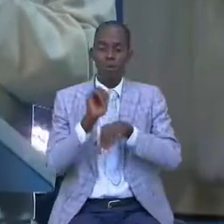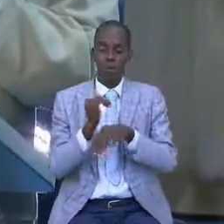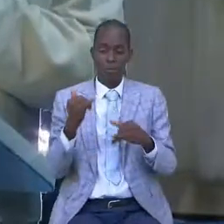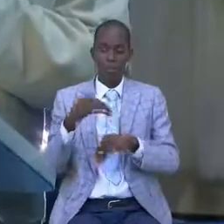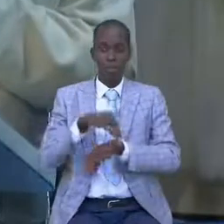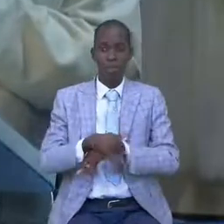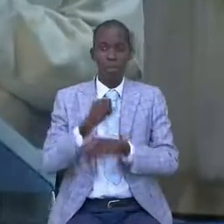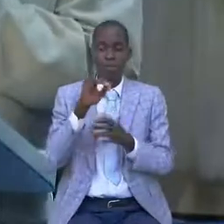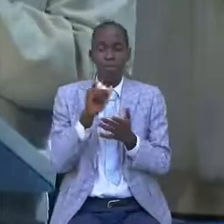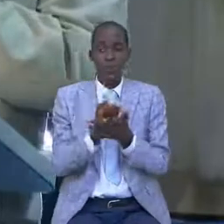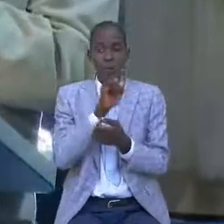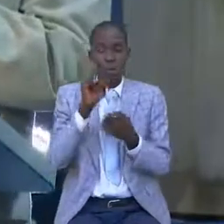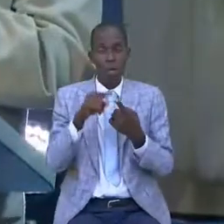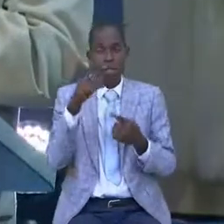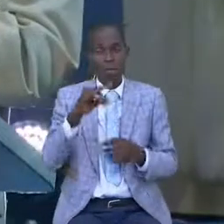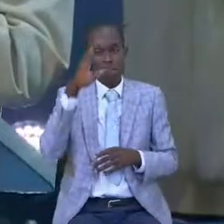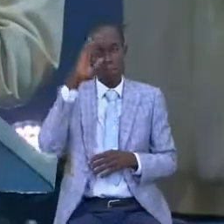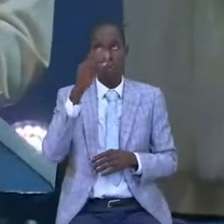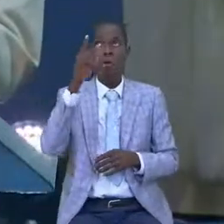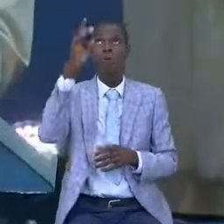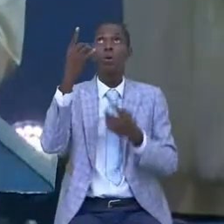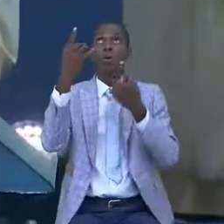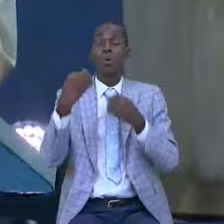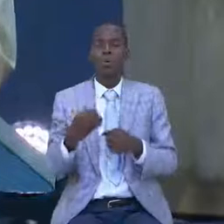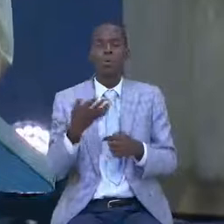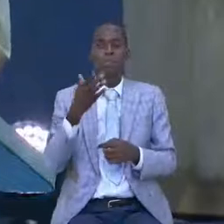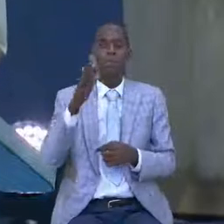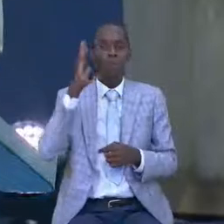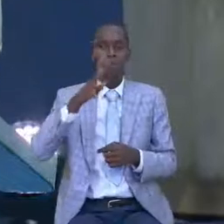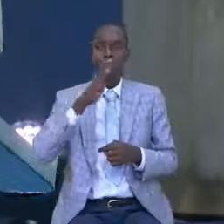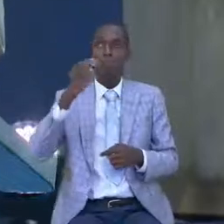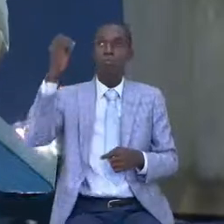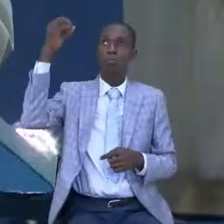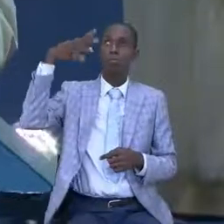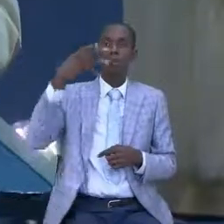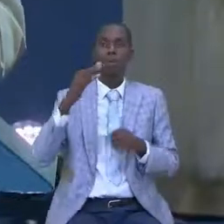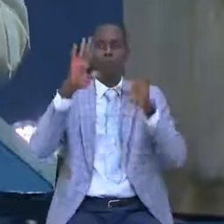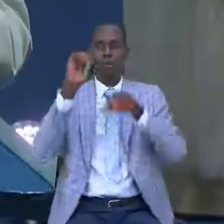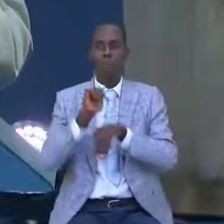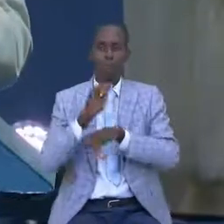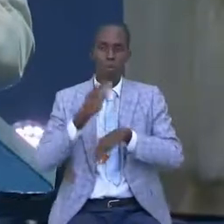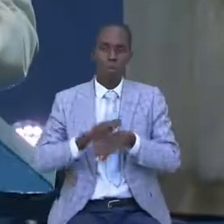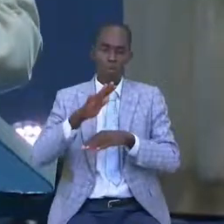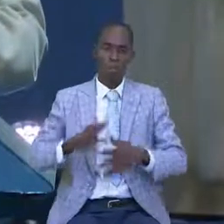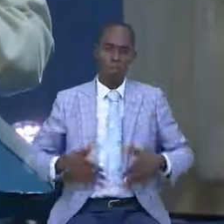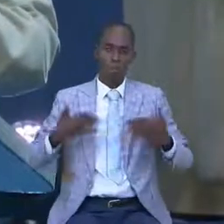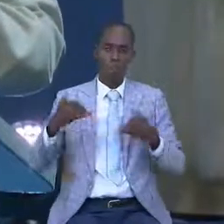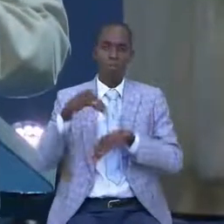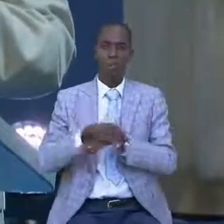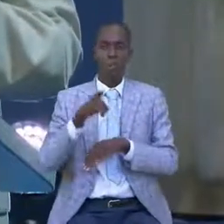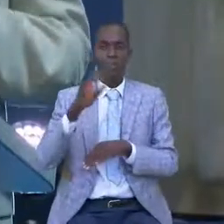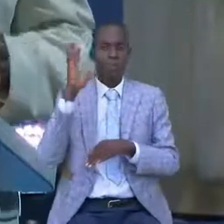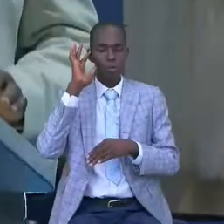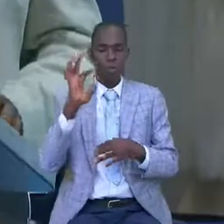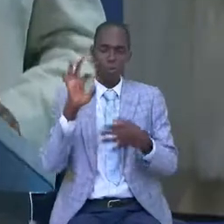miracles. Commencez à prier le Seigneur, parce que l'homme de Dieu viendra prier et la pluie de